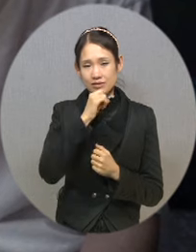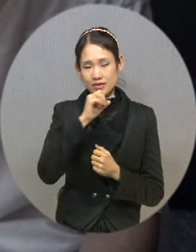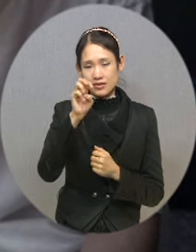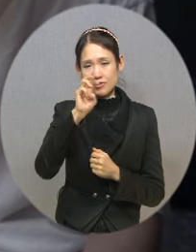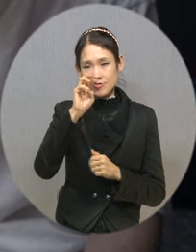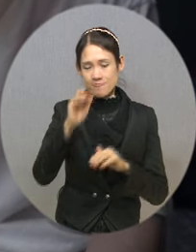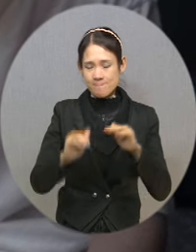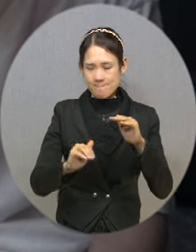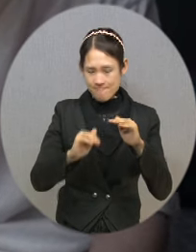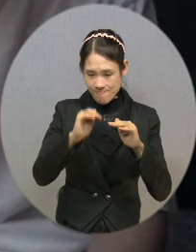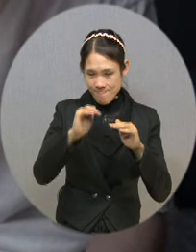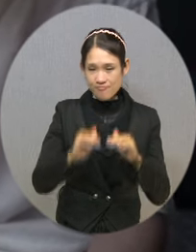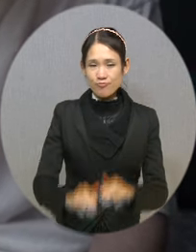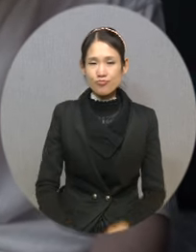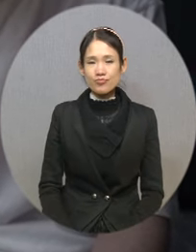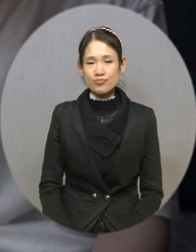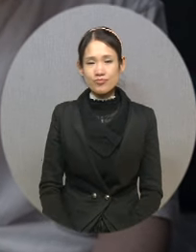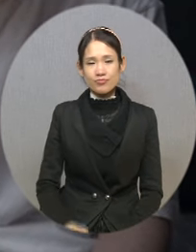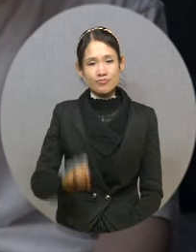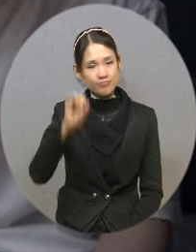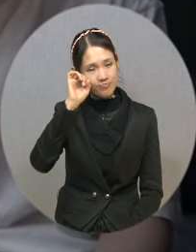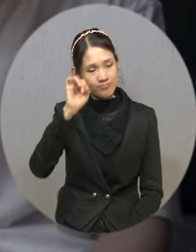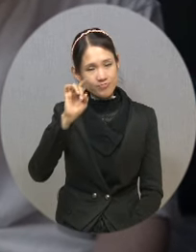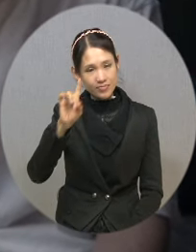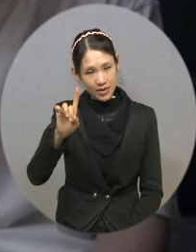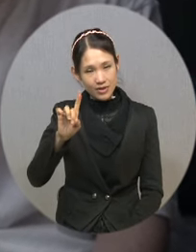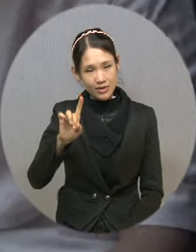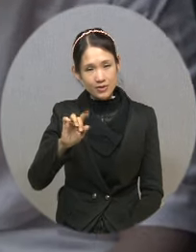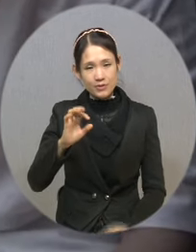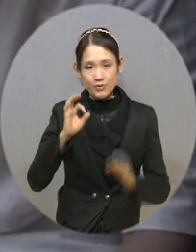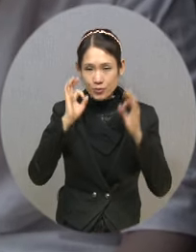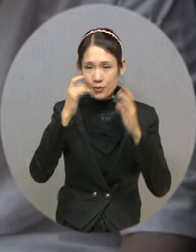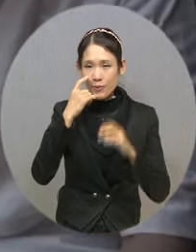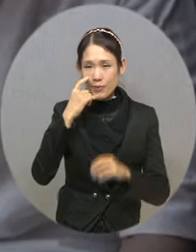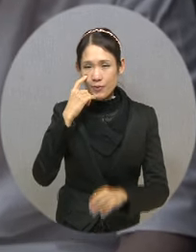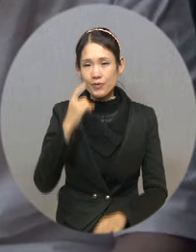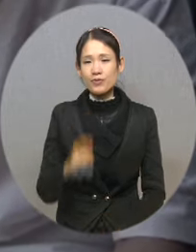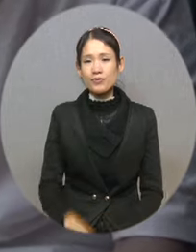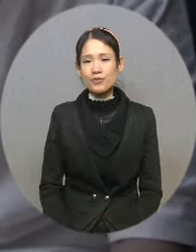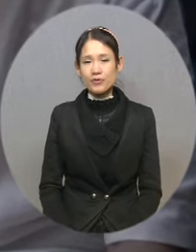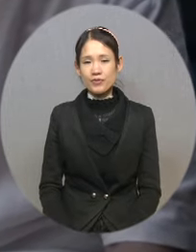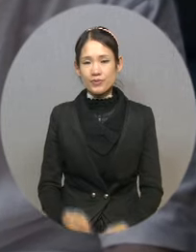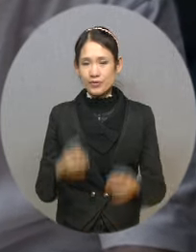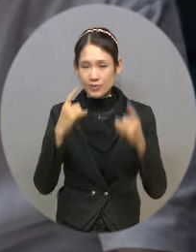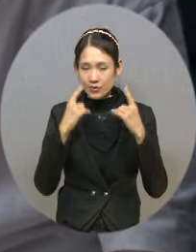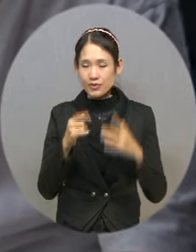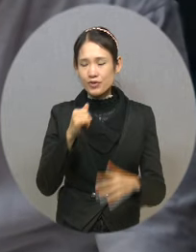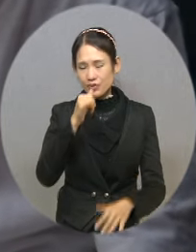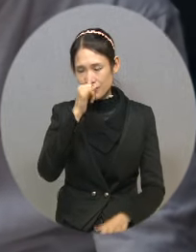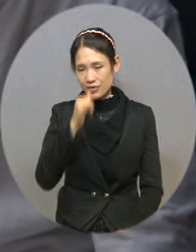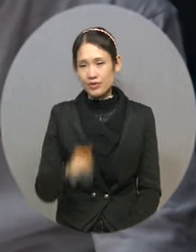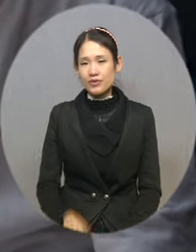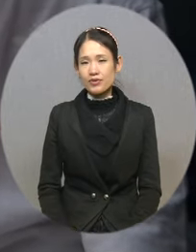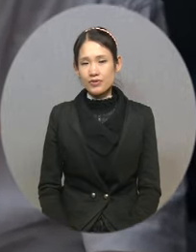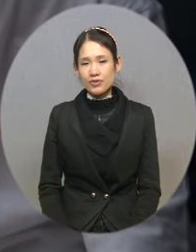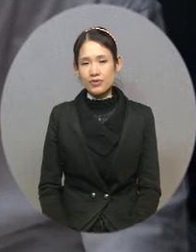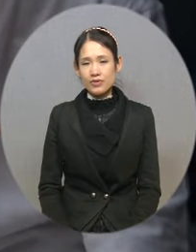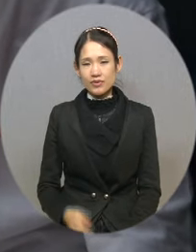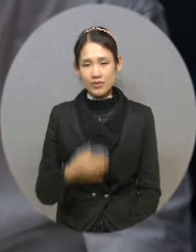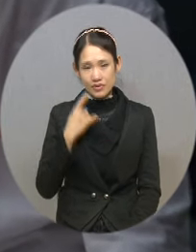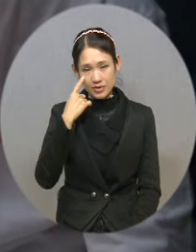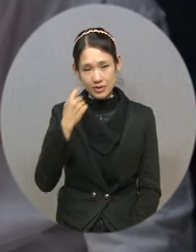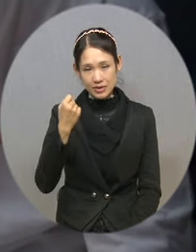10점을 채워서 100점의 인생이 되도록 노력하겠습니다. 분명히 있고요. 제가